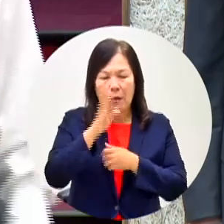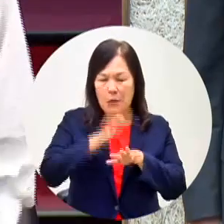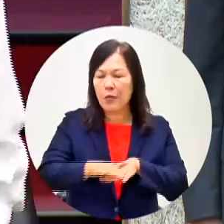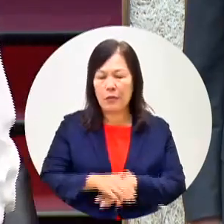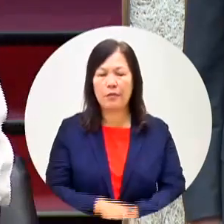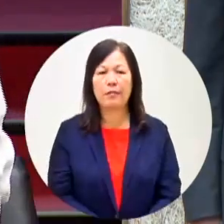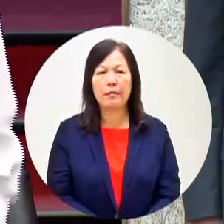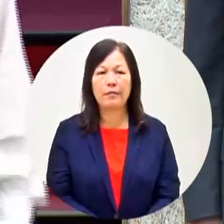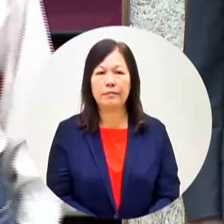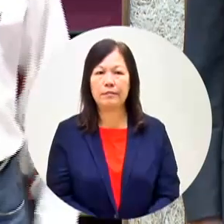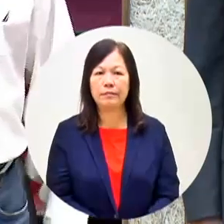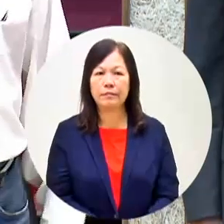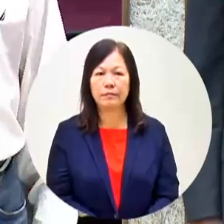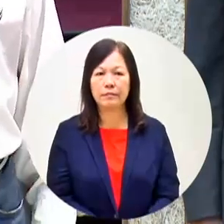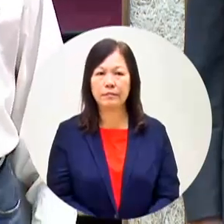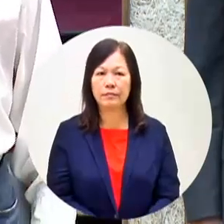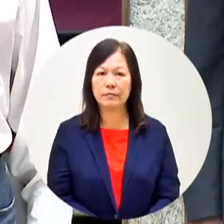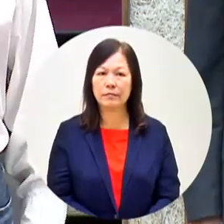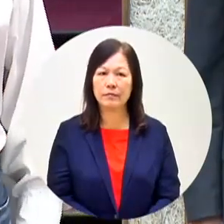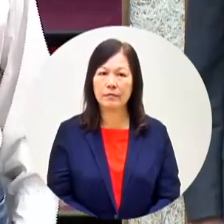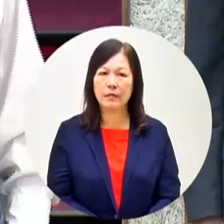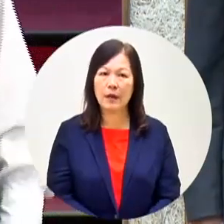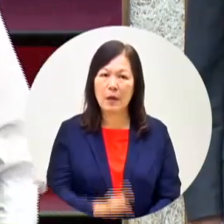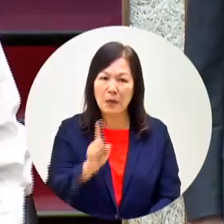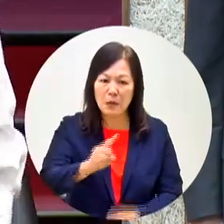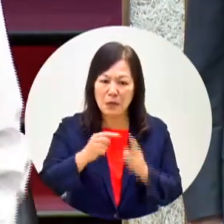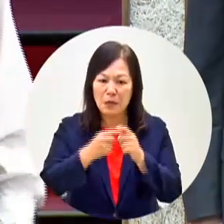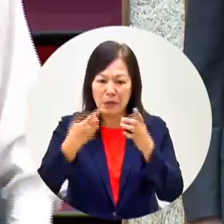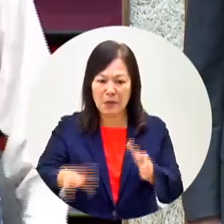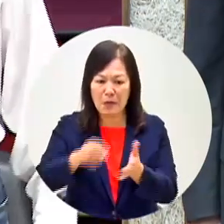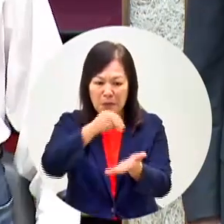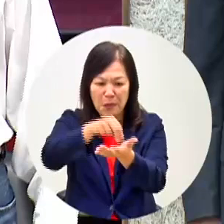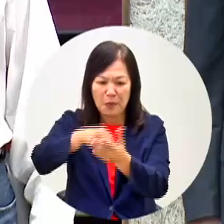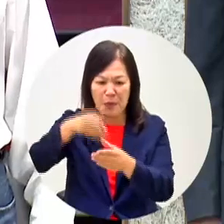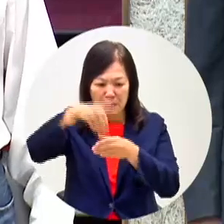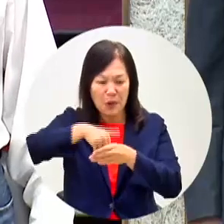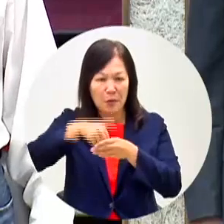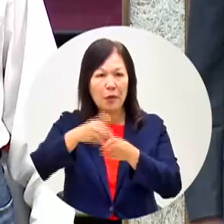啊，是安尼，阁有遮济人要转给我，无相信司法嘛？